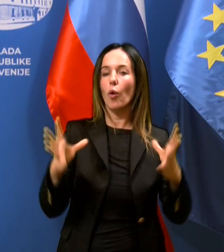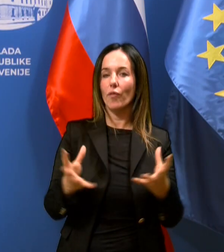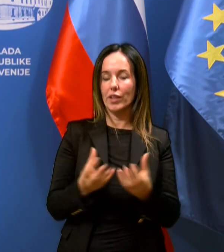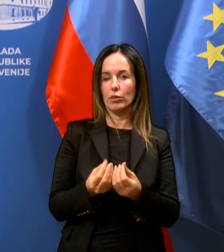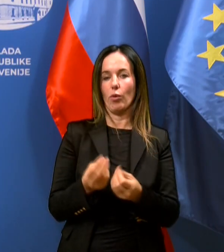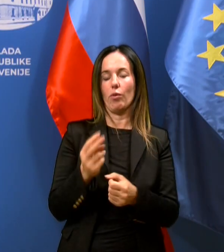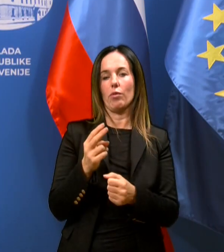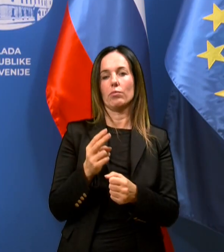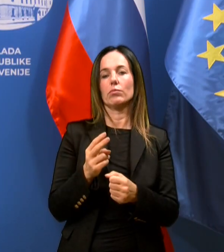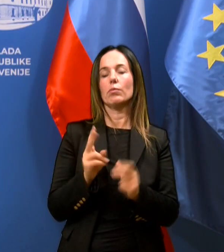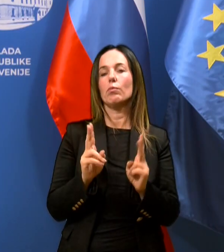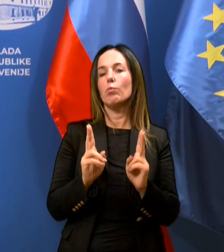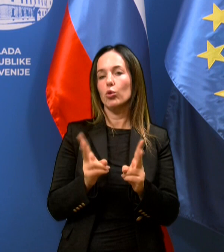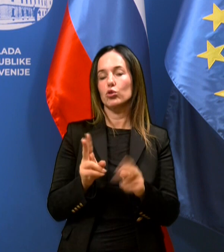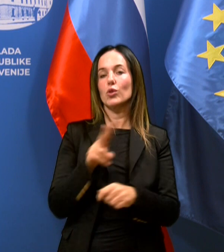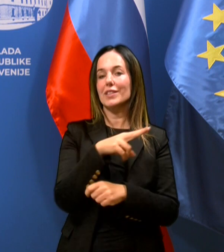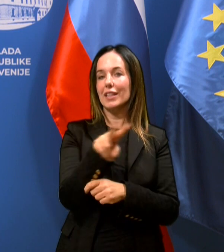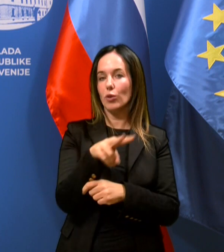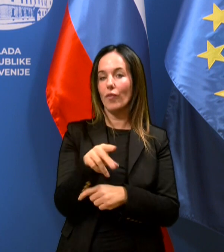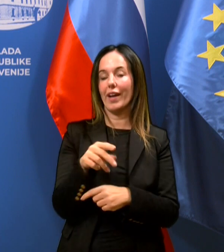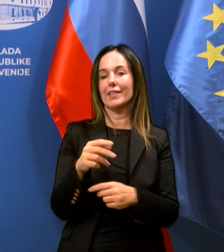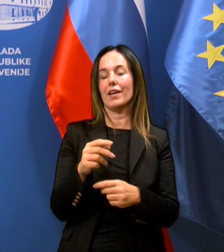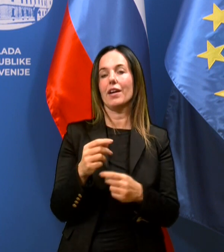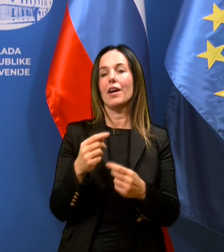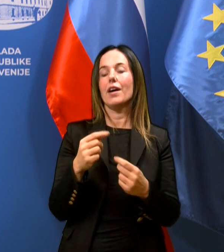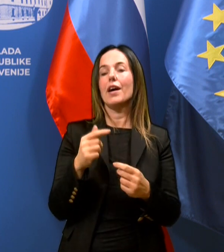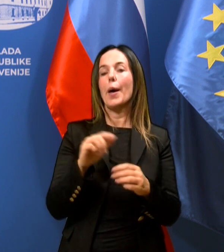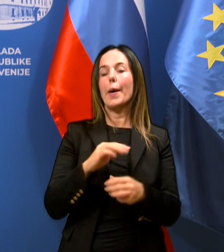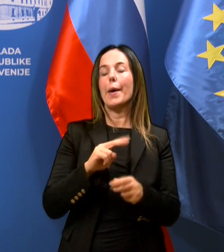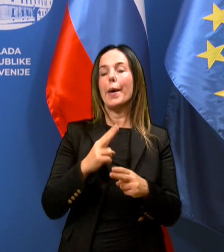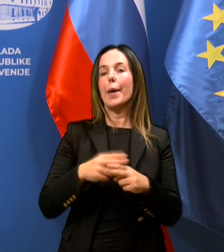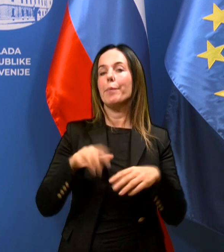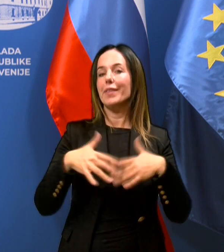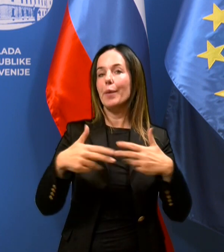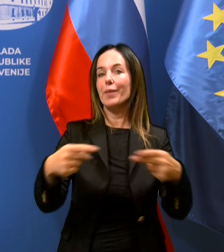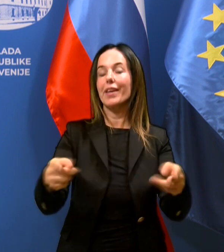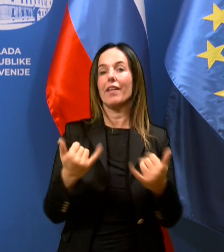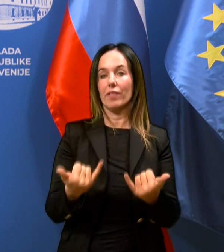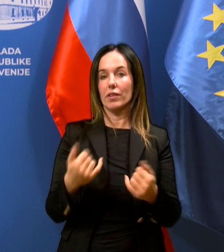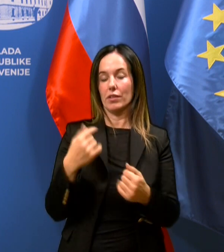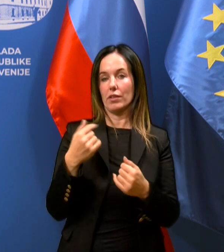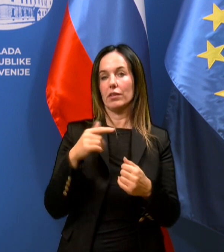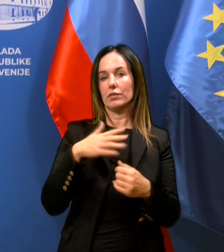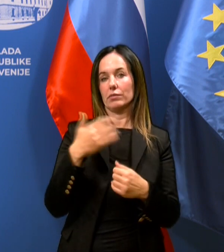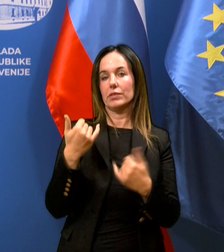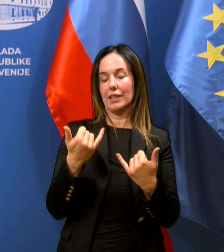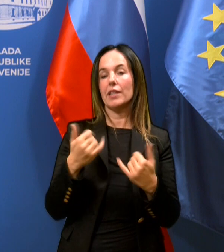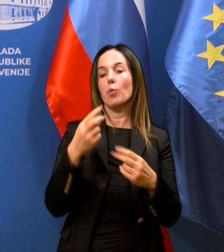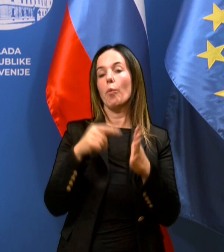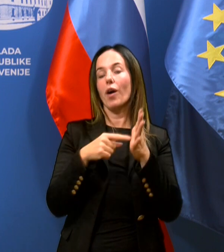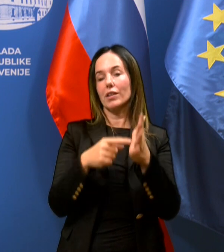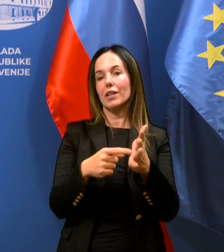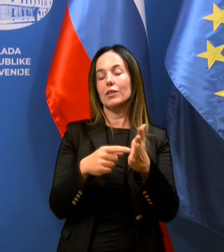obvladovanje trenutne epidemije na terenu smo vzpostavili koordinacijo in mobilizacijo celotnega zdravstvenega